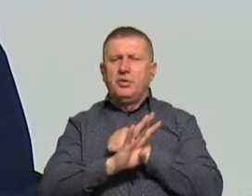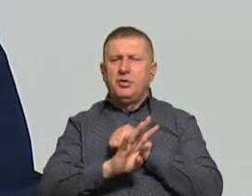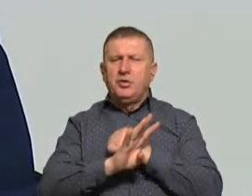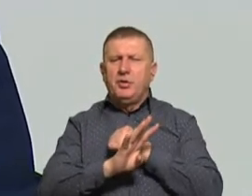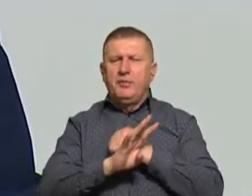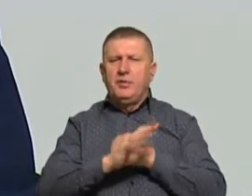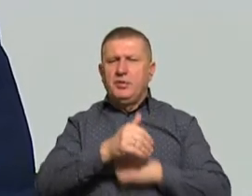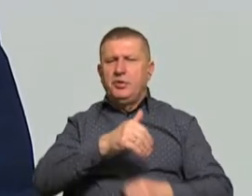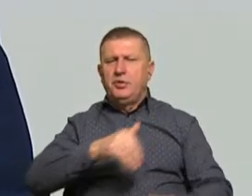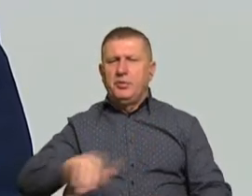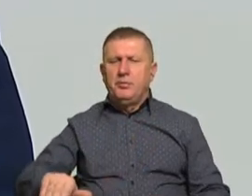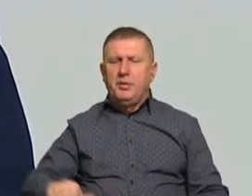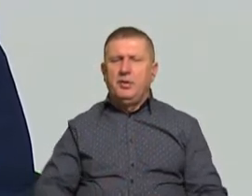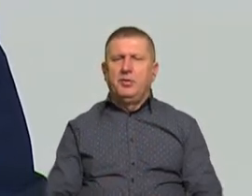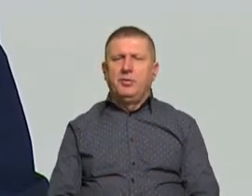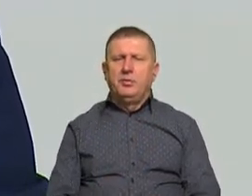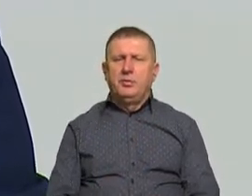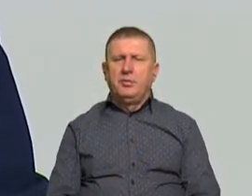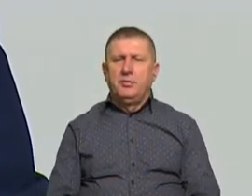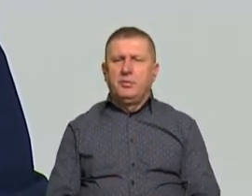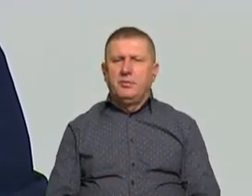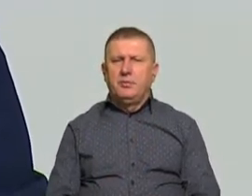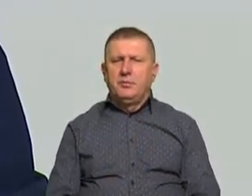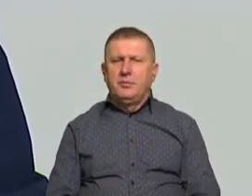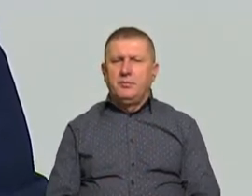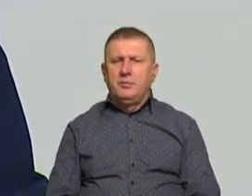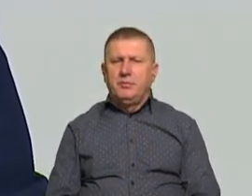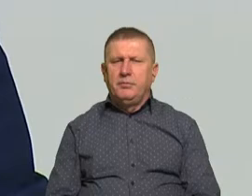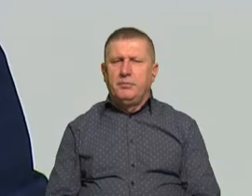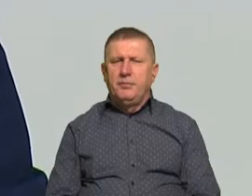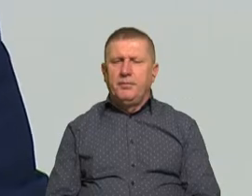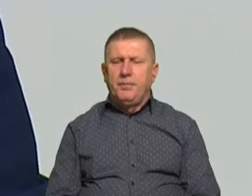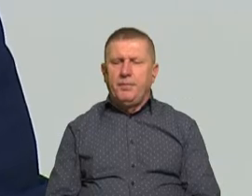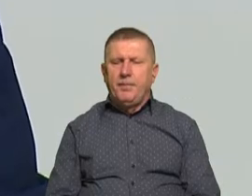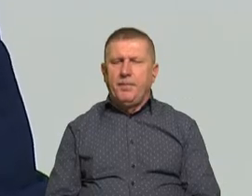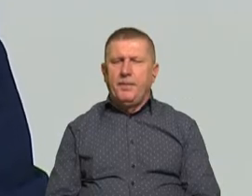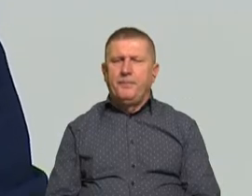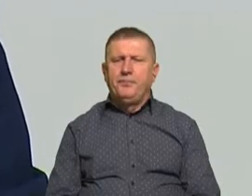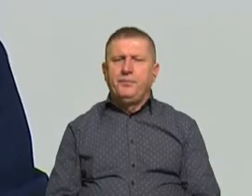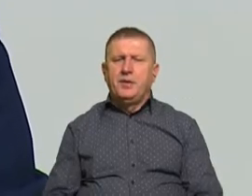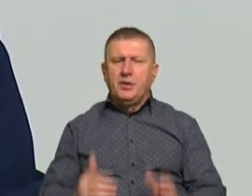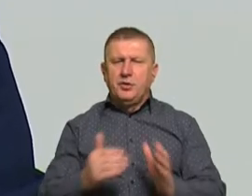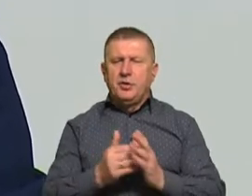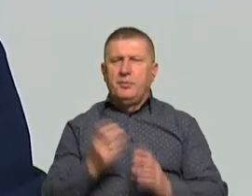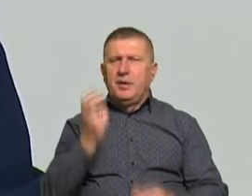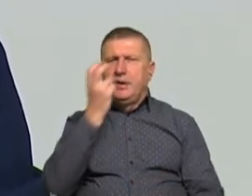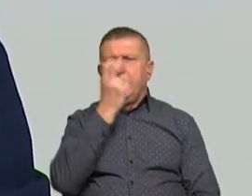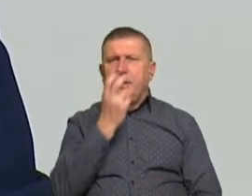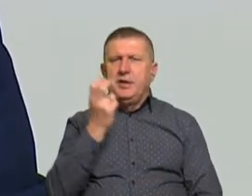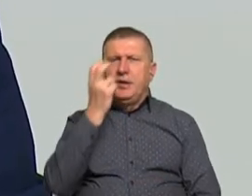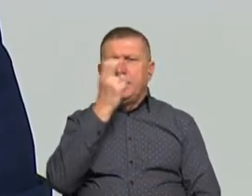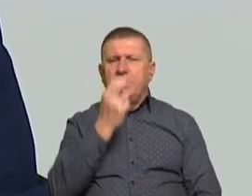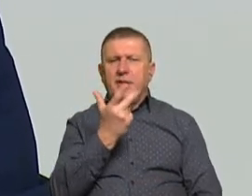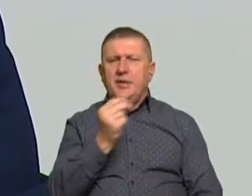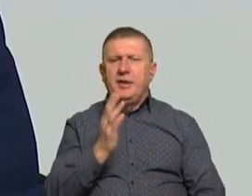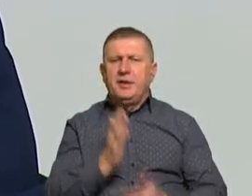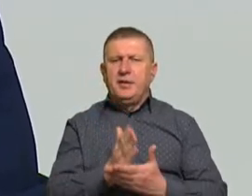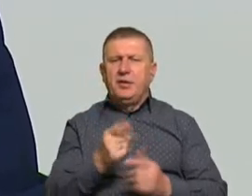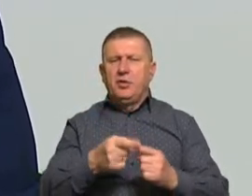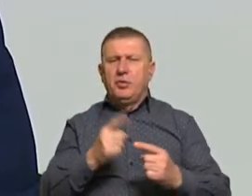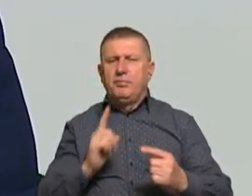I trwa to, no nie jest starsza kwota, nigdy takiej kwoty nie było, ale to trzeba się też interesować nie tylko przed wyborami,